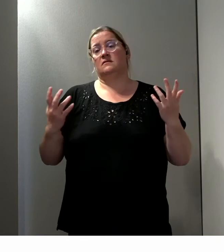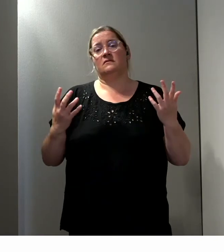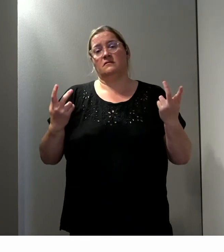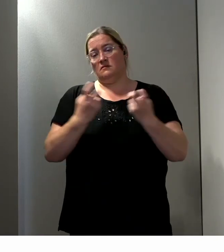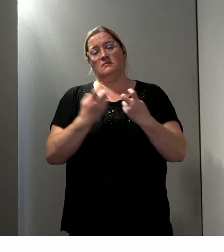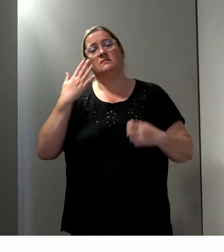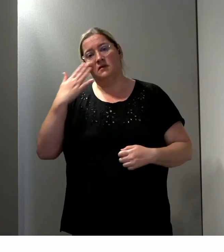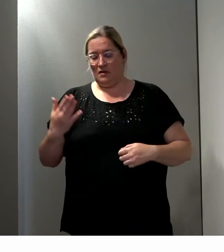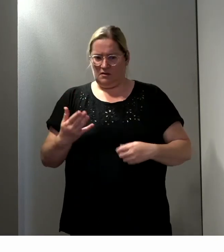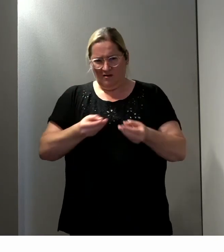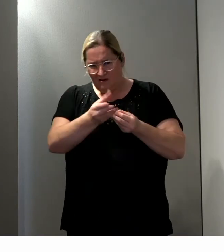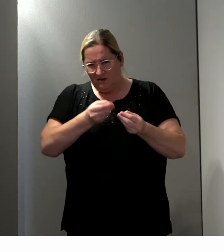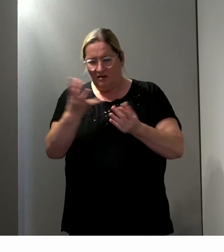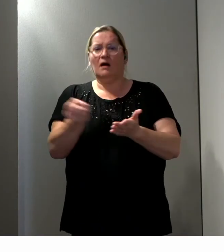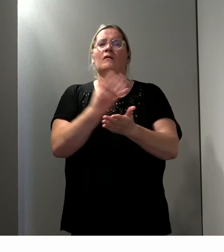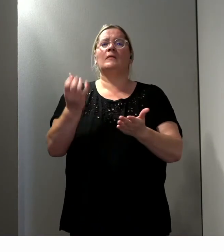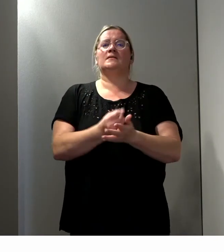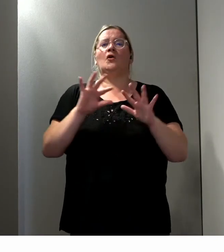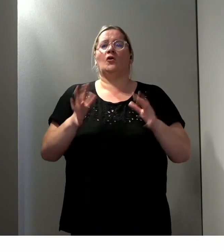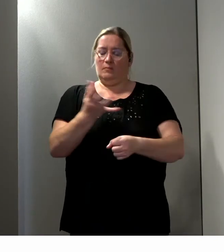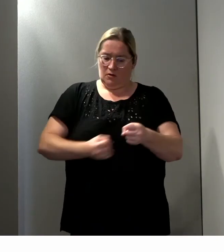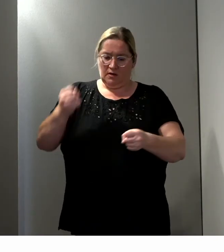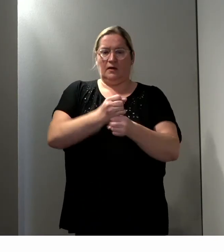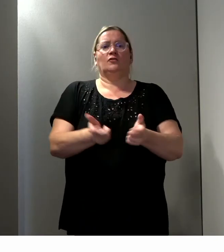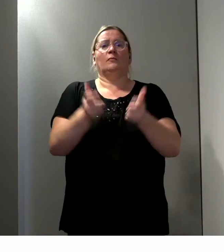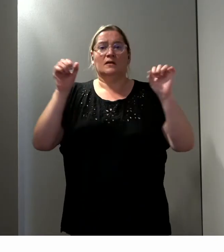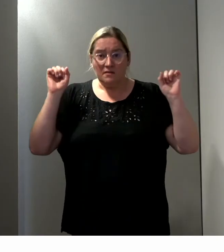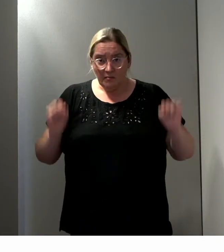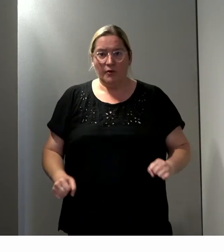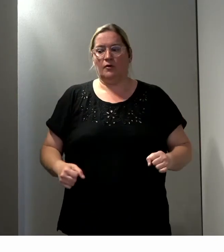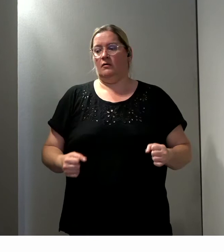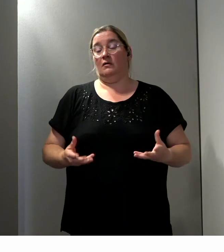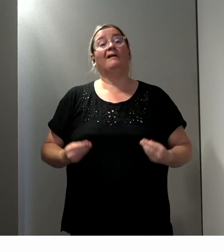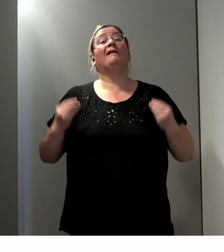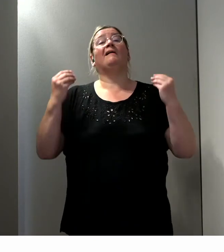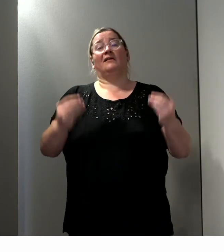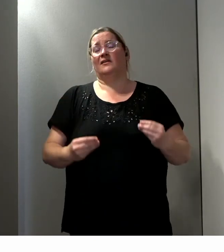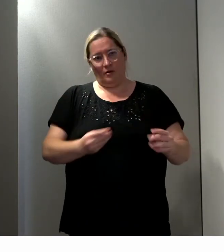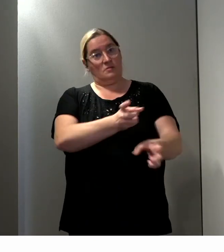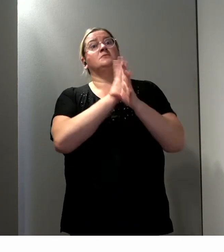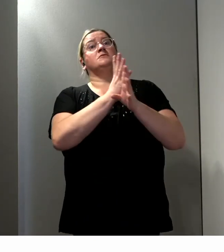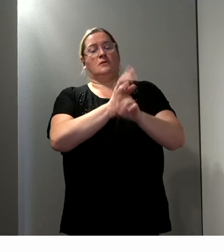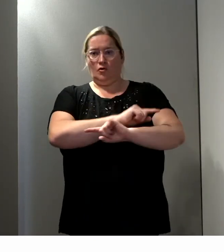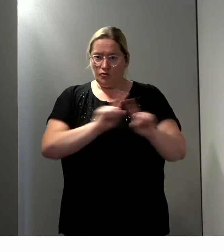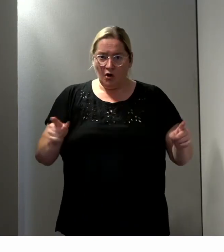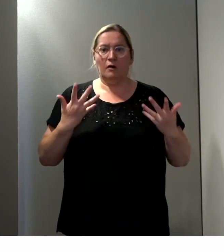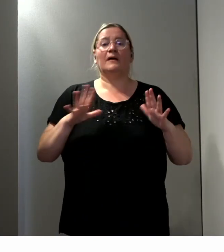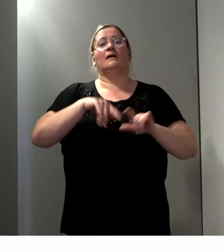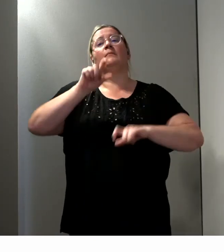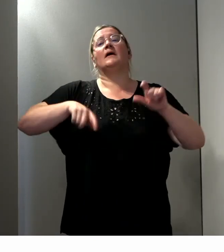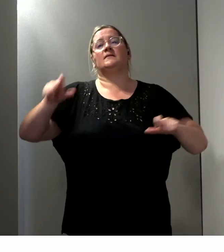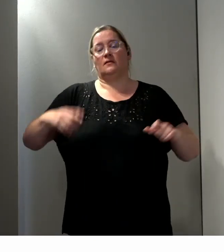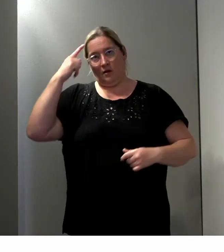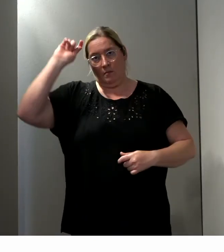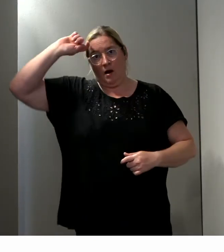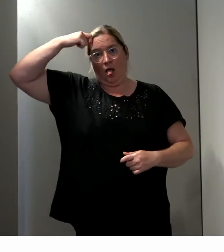endroits où on commence à donner de l'information sur comment on peut créer son entreprise, etc., ça ne va pas amener des centaines de créateurs d'entreprises, mais pour certains, c'est